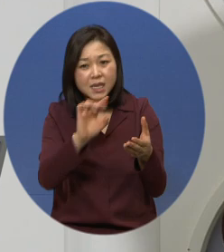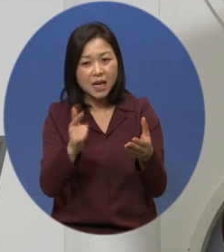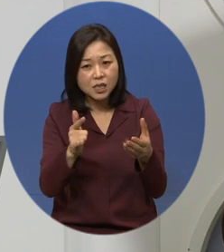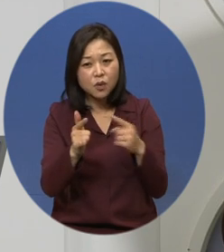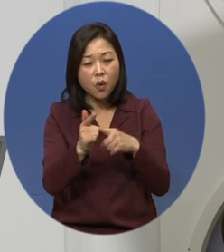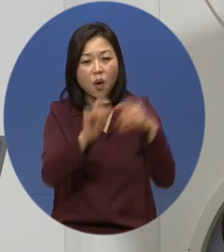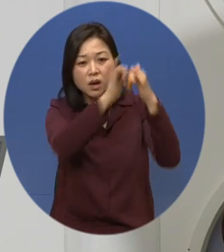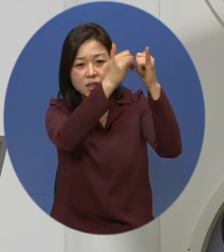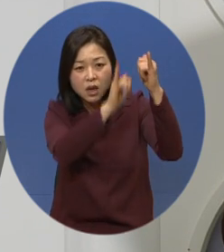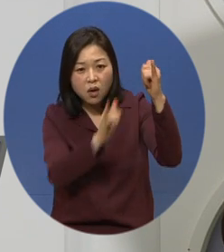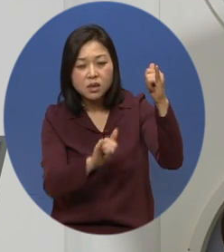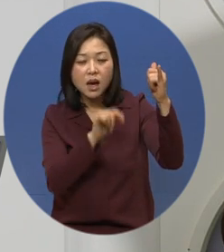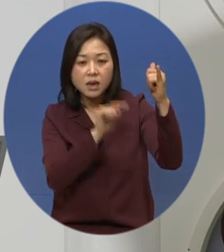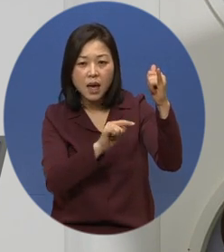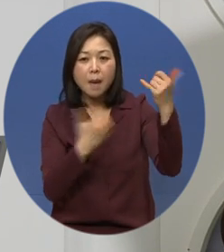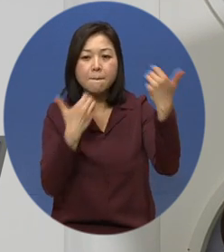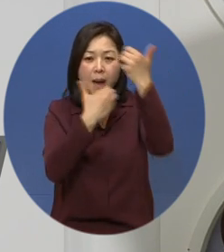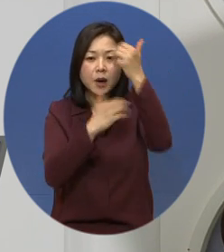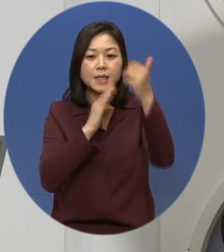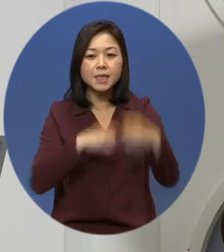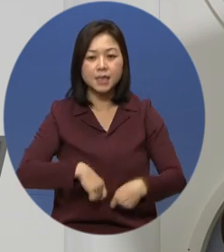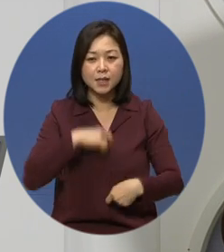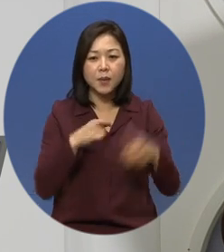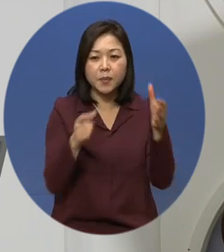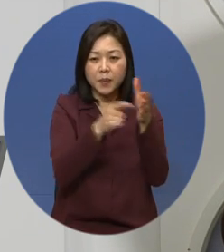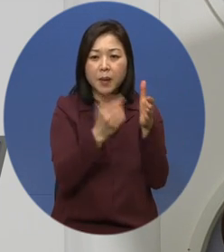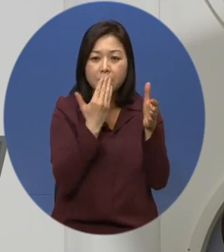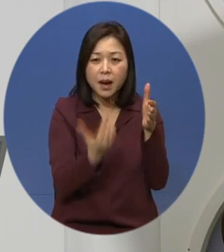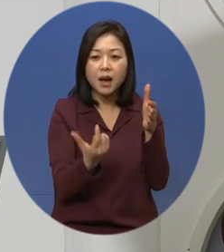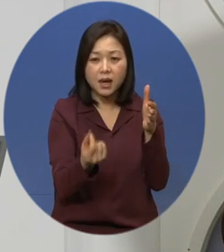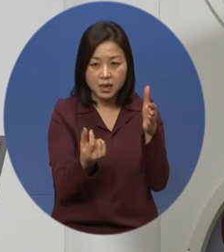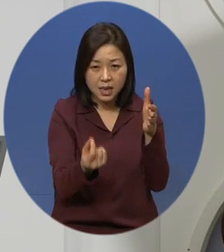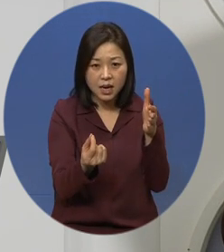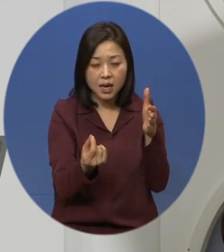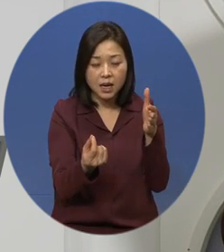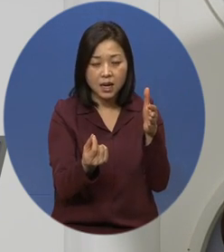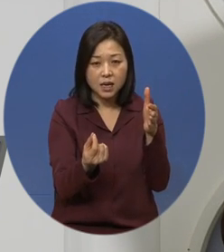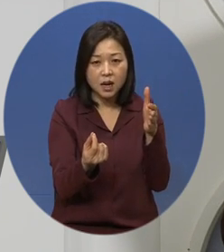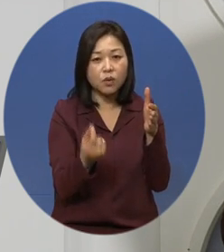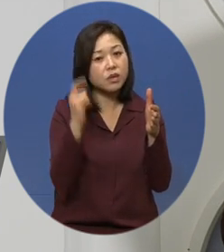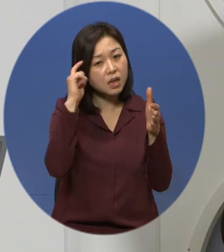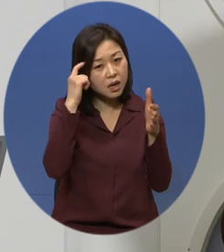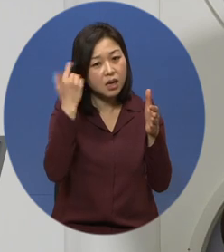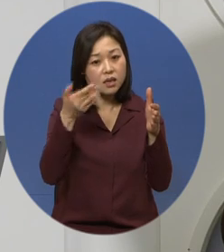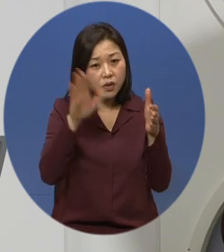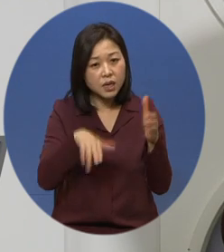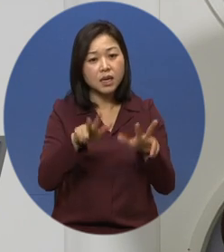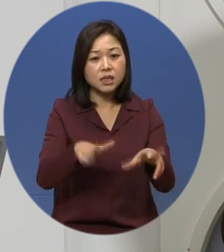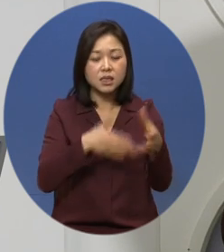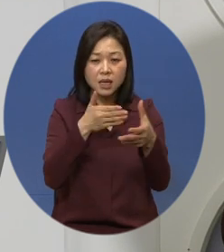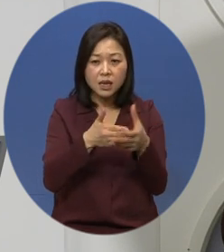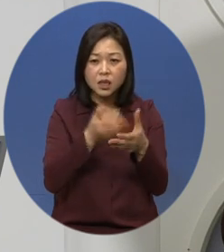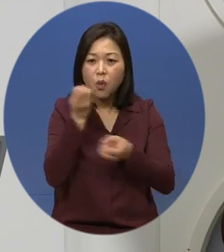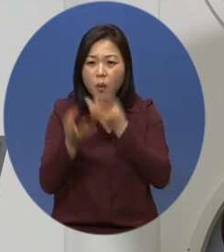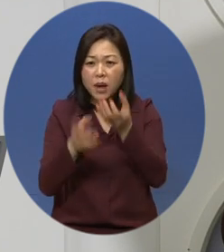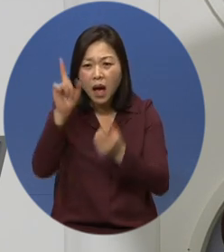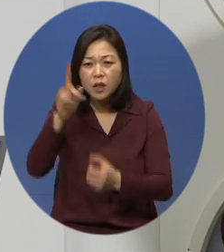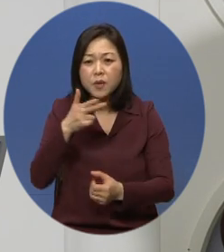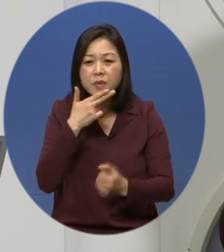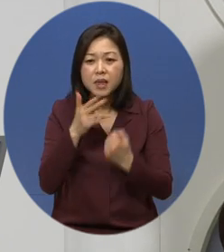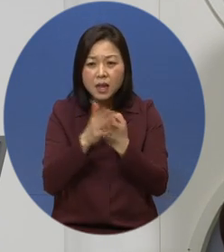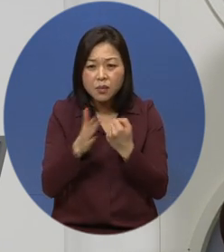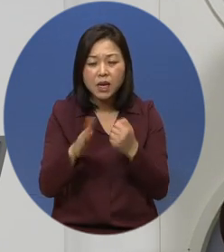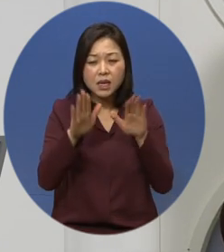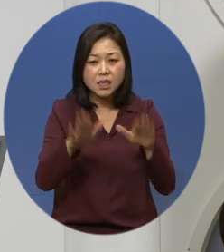예 에 바로 잡히는 진실로 어 나 마을 텐데 아직까지 그게 안 됐기 때문에 이